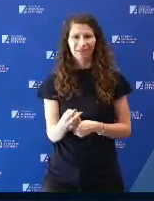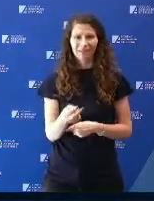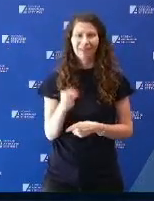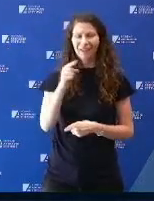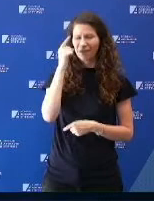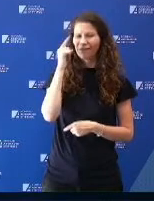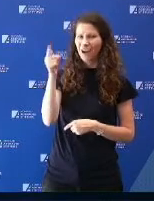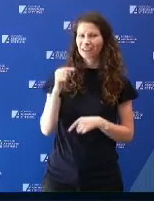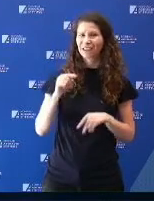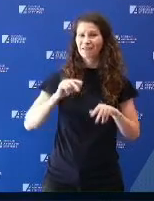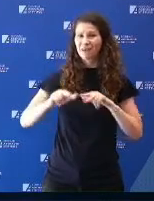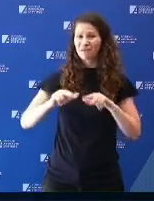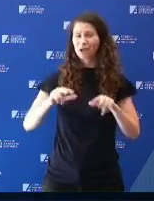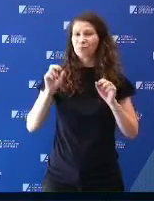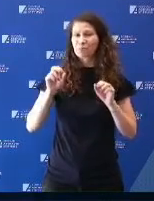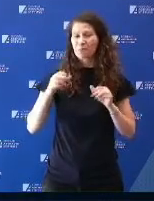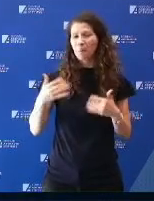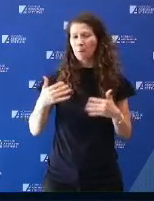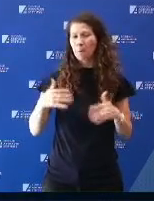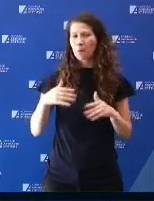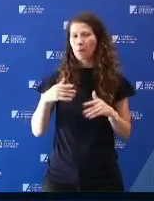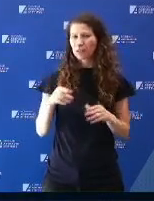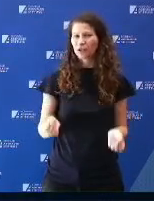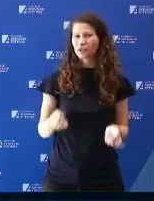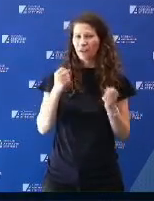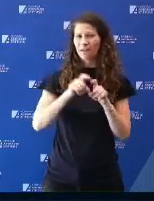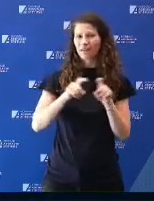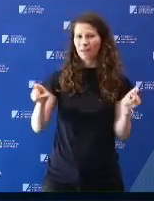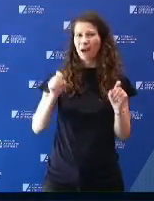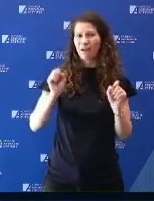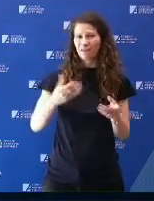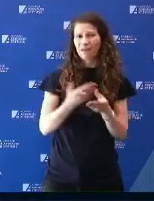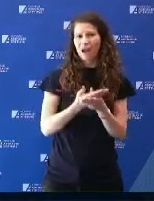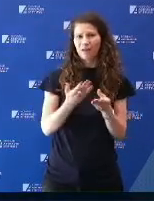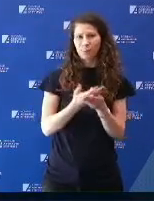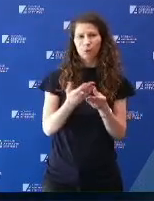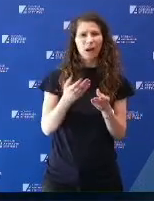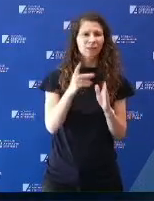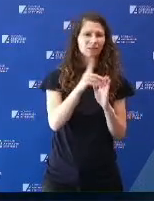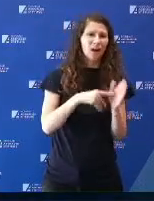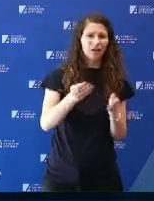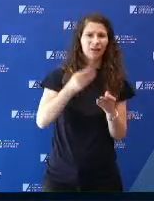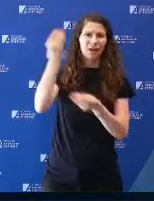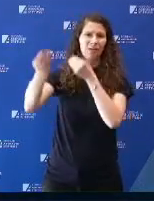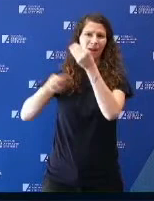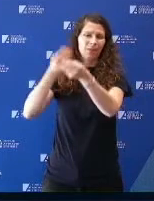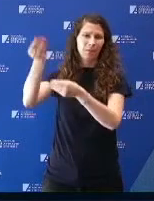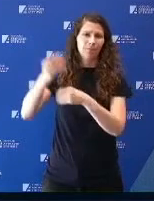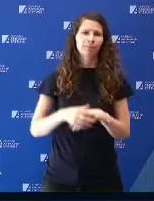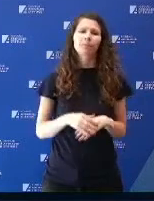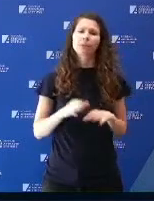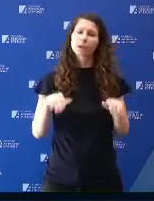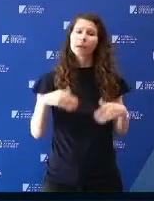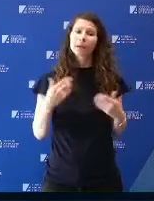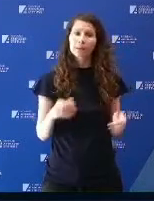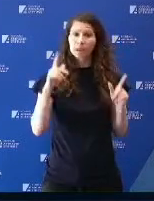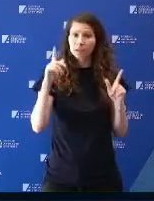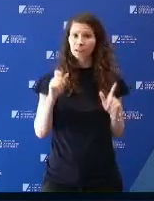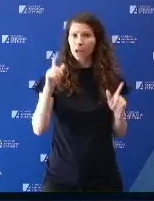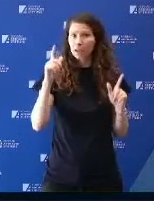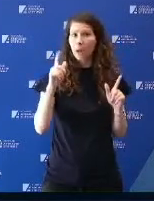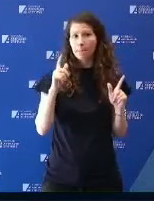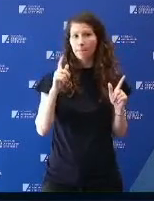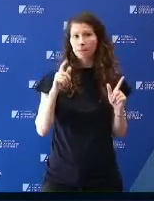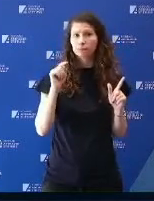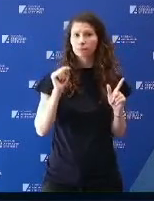angesprochen. Inzwischen gibt es ja einen ganzen Instrumentenkasten an Fördermöglichkeiten, auch für Start-ups. Wenn wir hier den ganzen Nachmittag